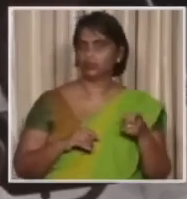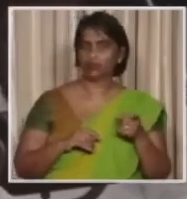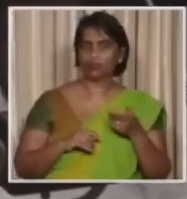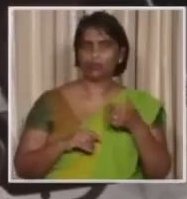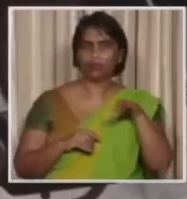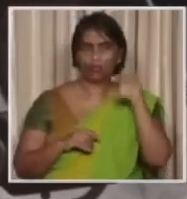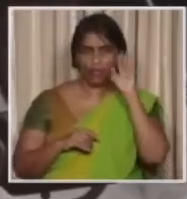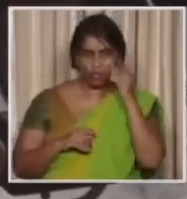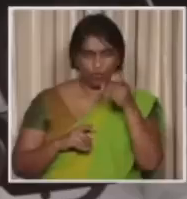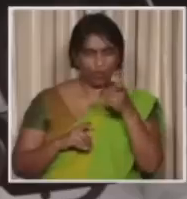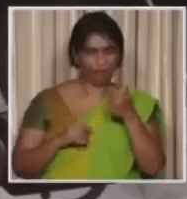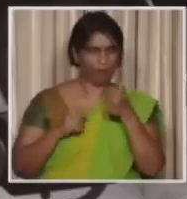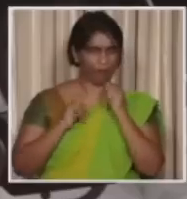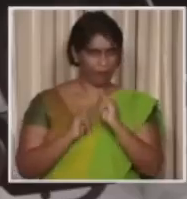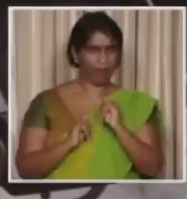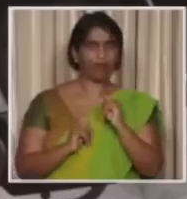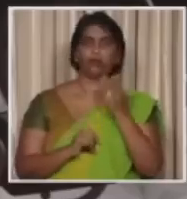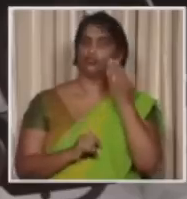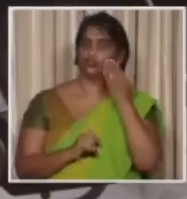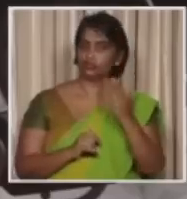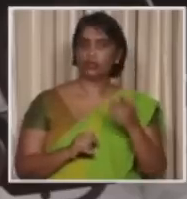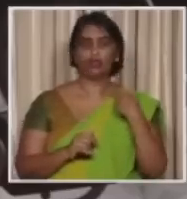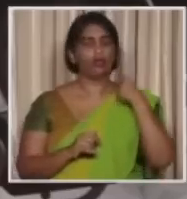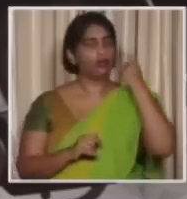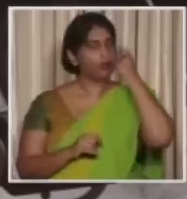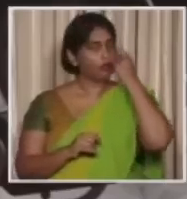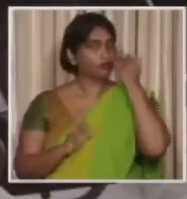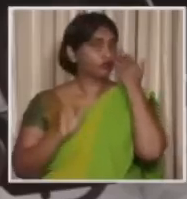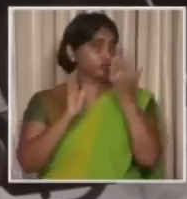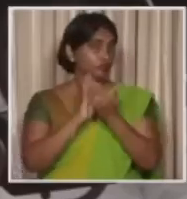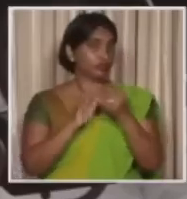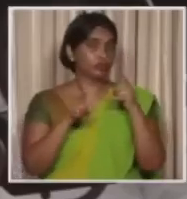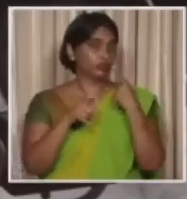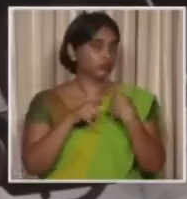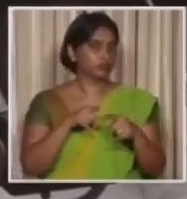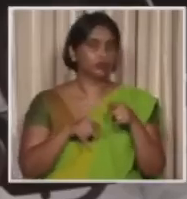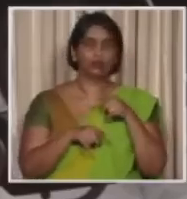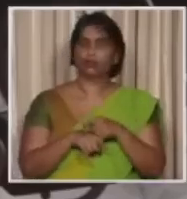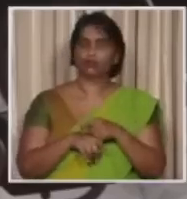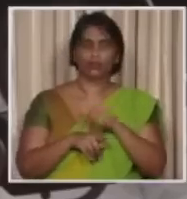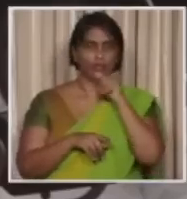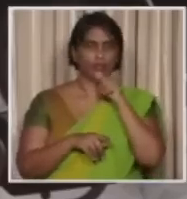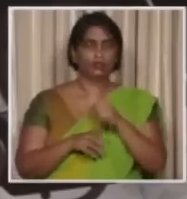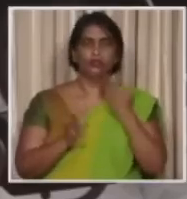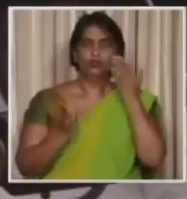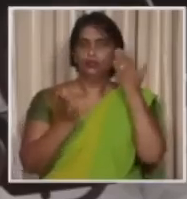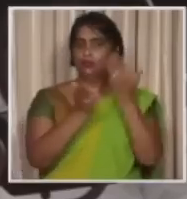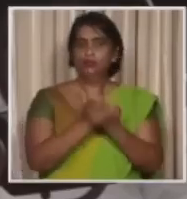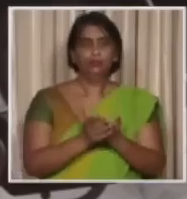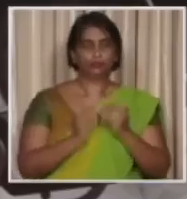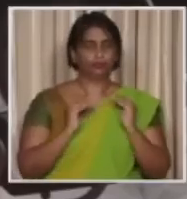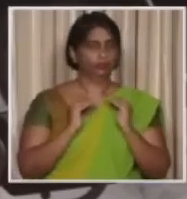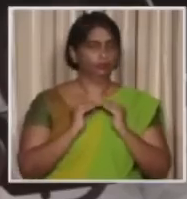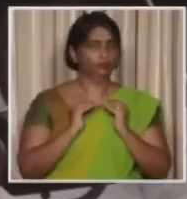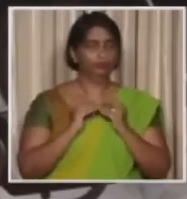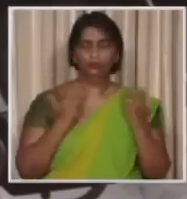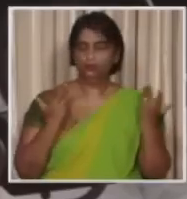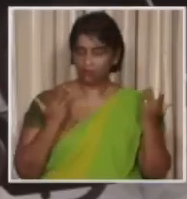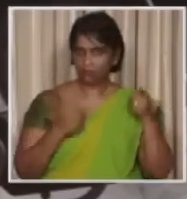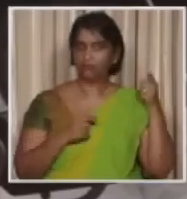හරයක් තියෙනවායි කියලා. එහෙම නැත්නම් යෝජනාව ඉදිරිපත් වූ පමණින් ඒක කිසිසේත් යොමු කිරීම යුක්තිසහගත වන්නේ